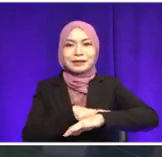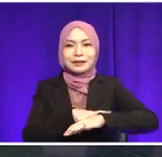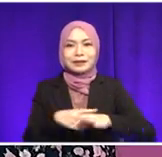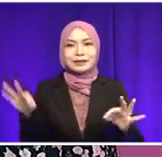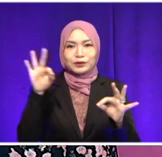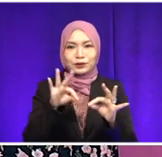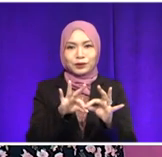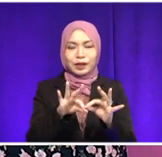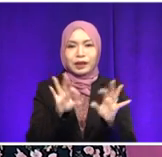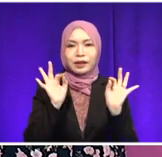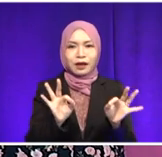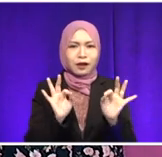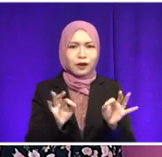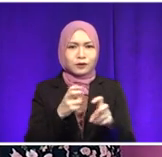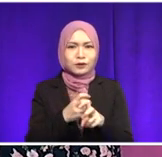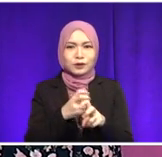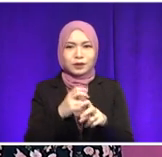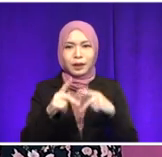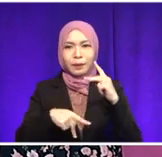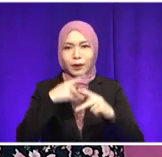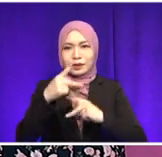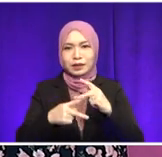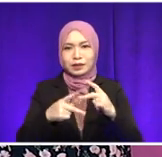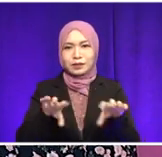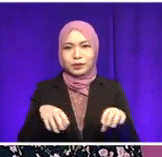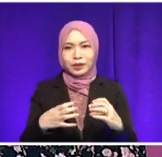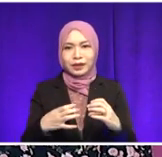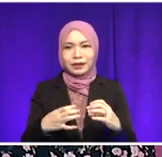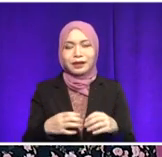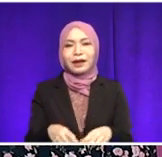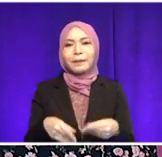salah satu daripada proses perbincangan dalam Project tadi itu kita skip